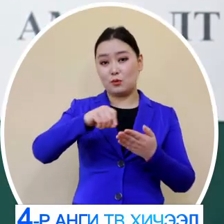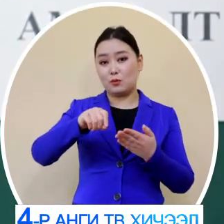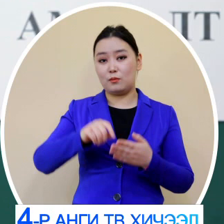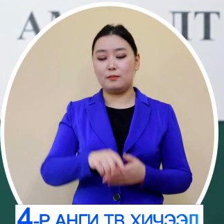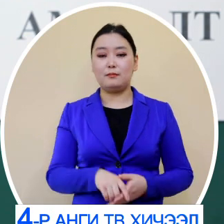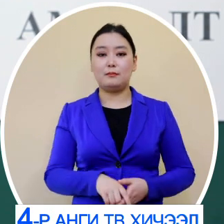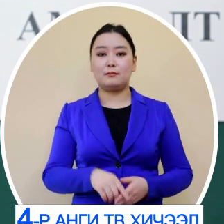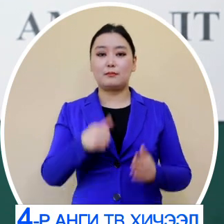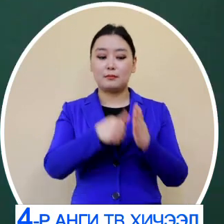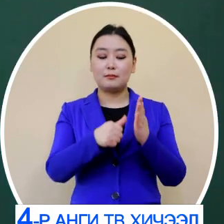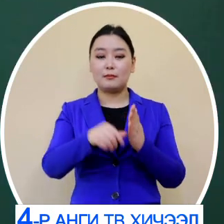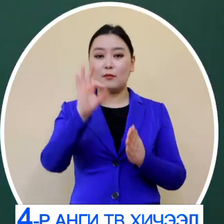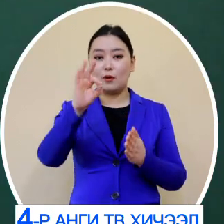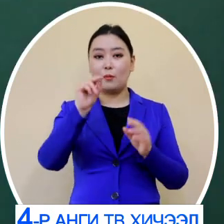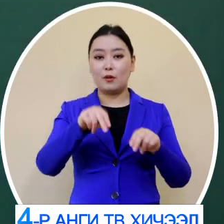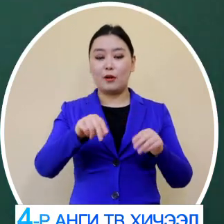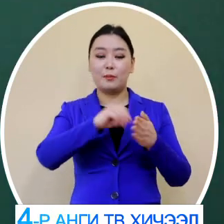болгоод бичээрэй.